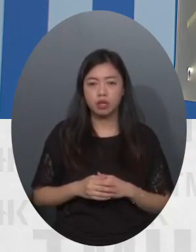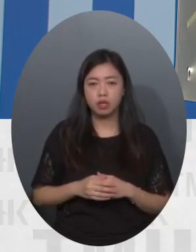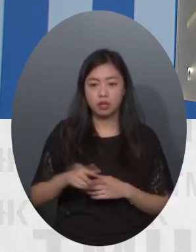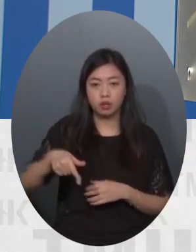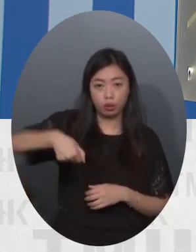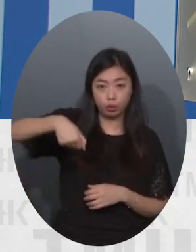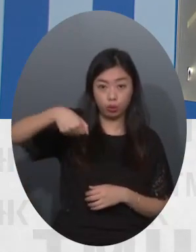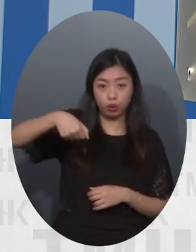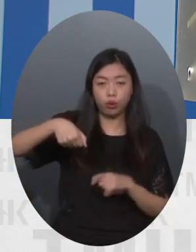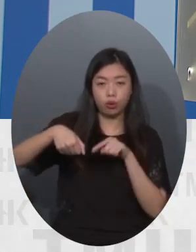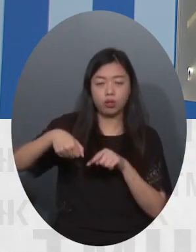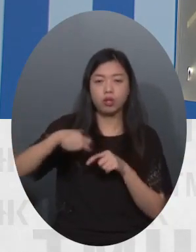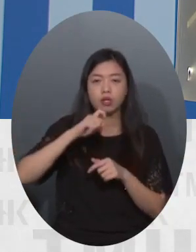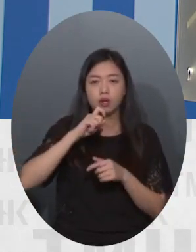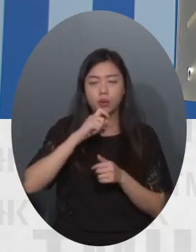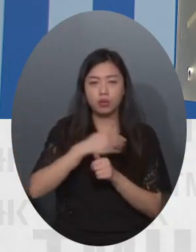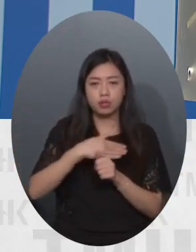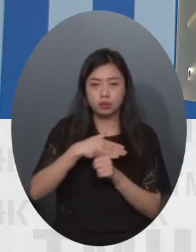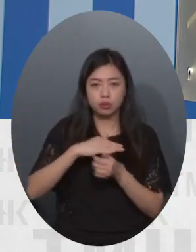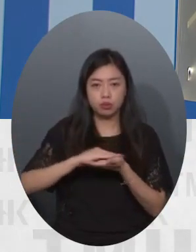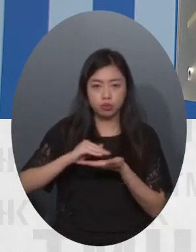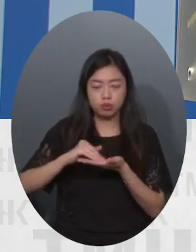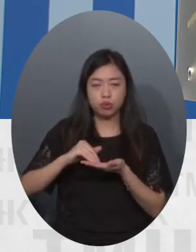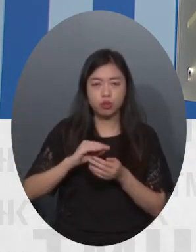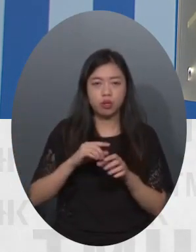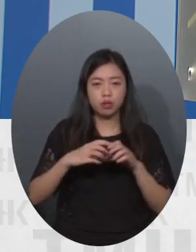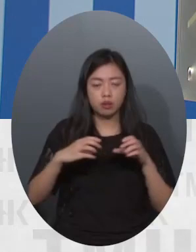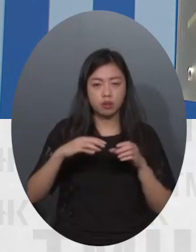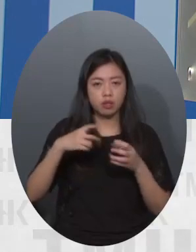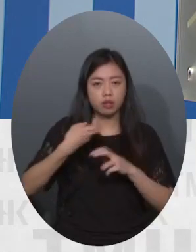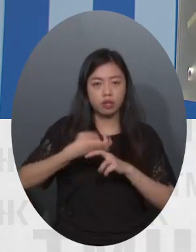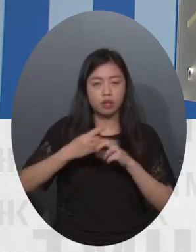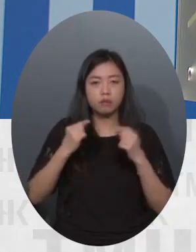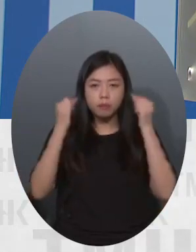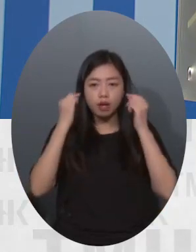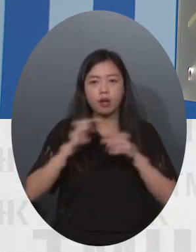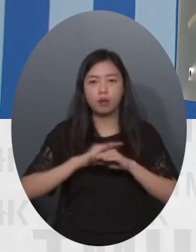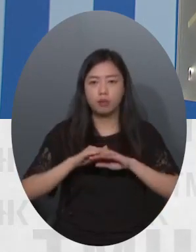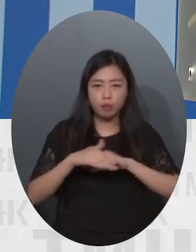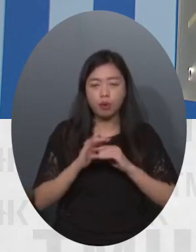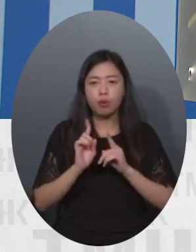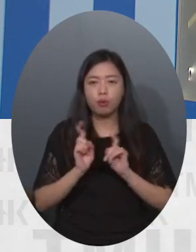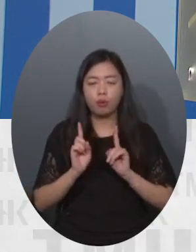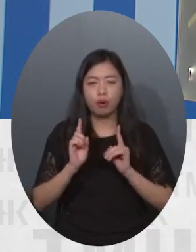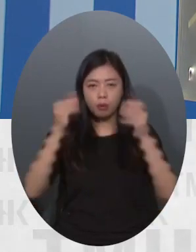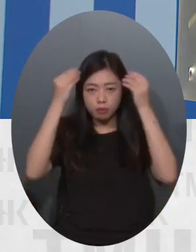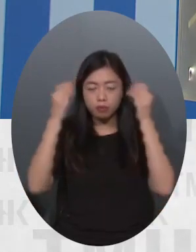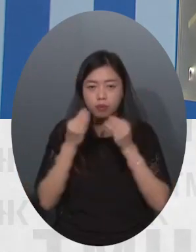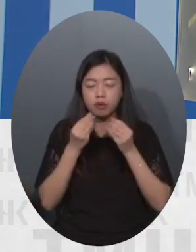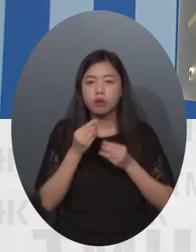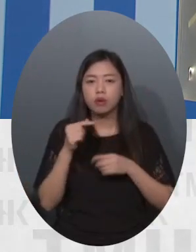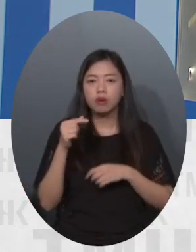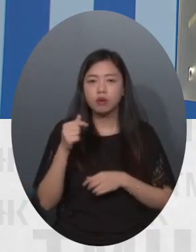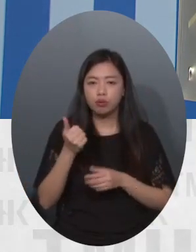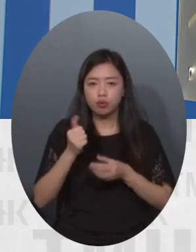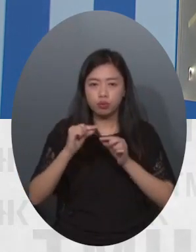裡面，有消毒濕紙巾可以用來清潔電子投票機和傳譯耳筒機。在會